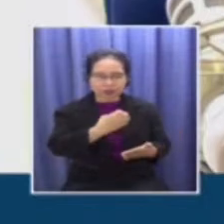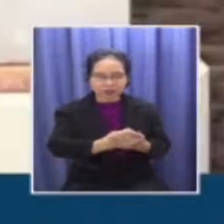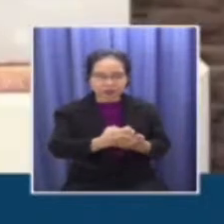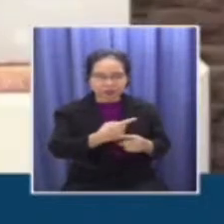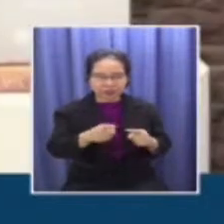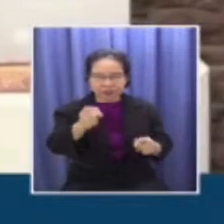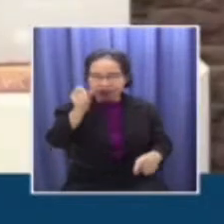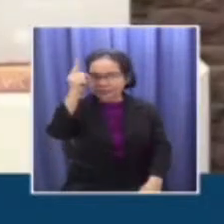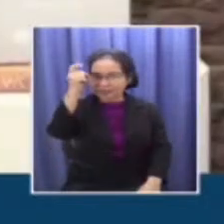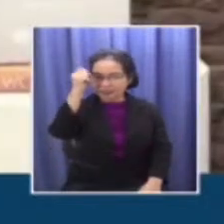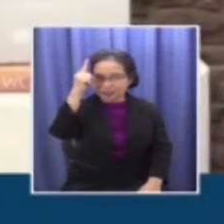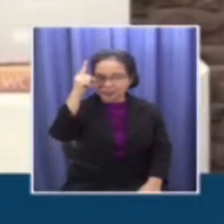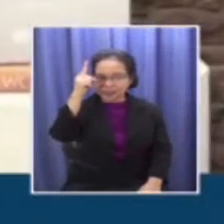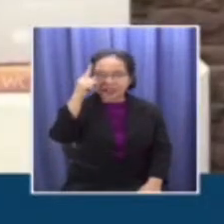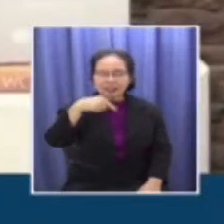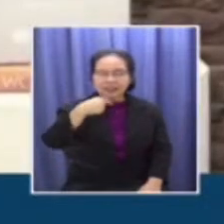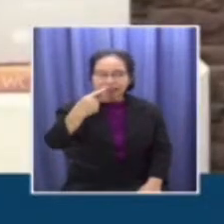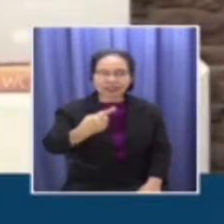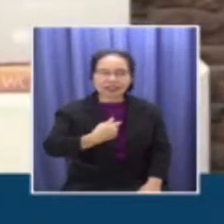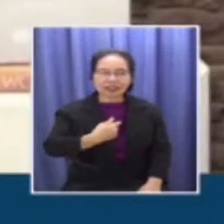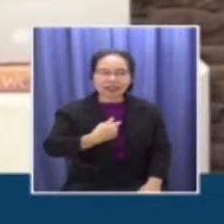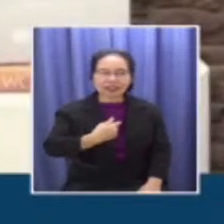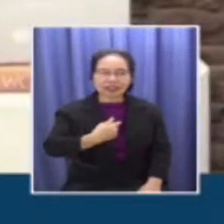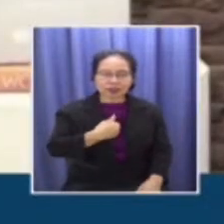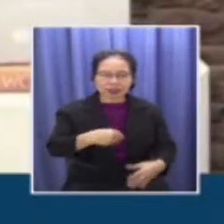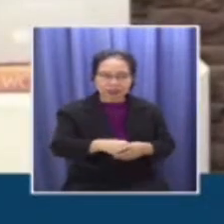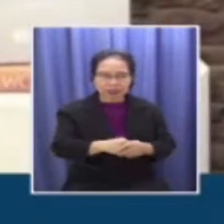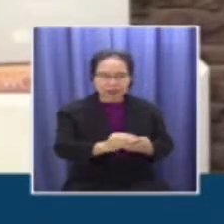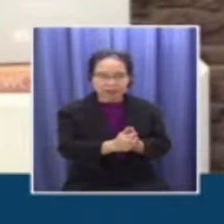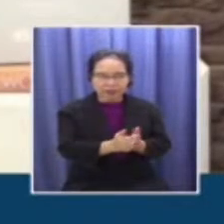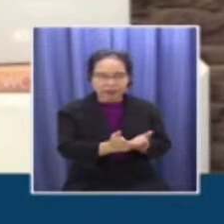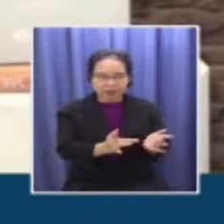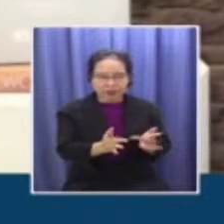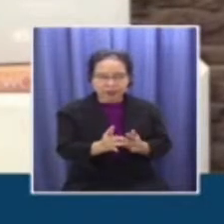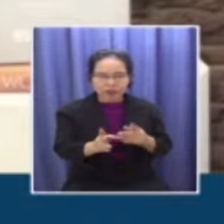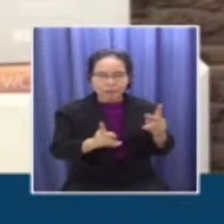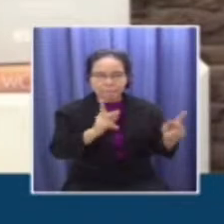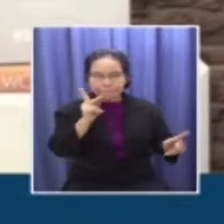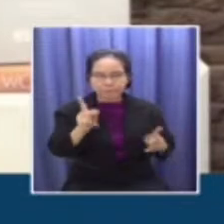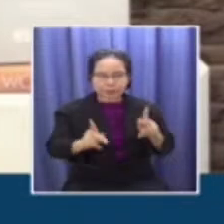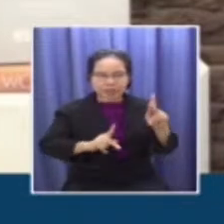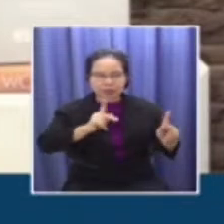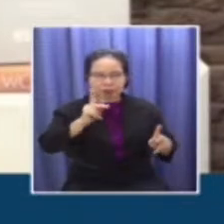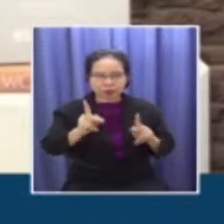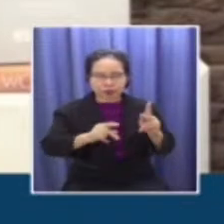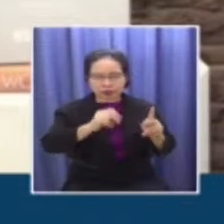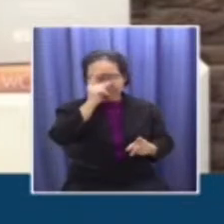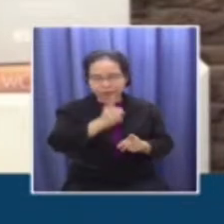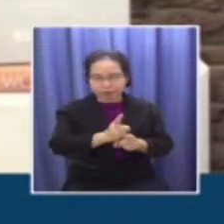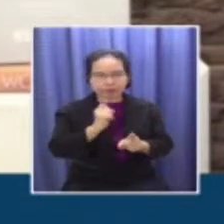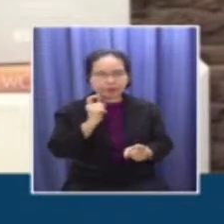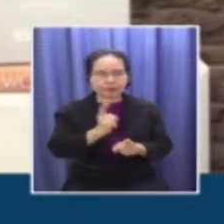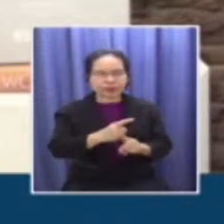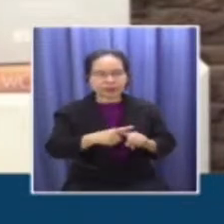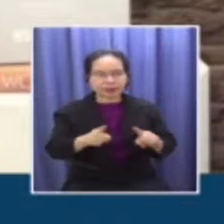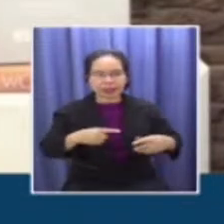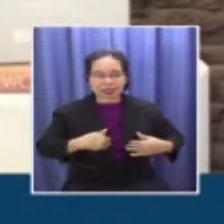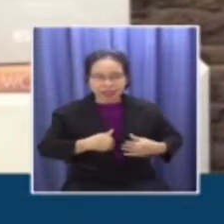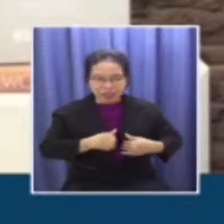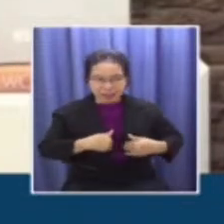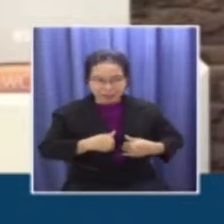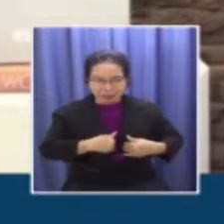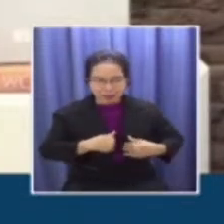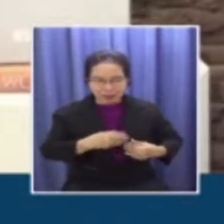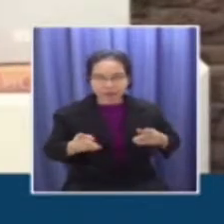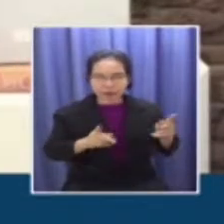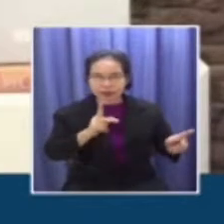Manya abodem nyansa pɛ adesua ni. Every say yet mini ye ho dance when ne mu awem nanso won